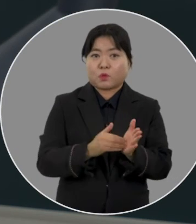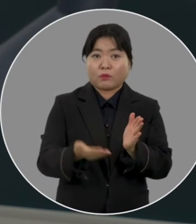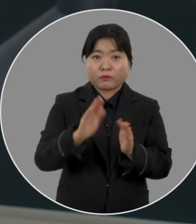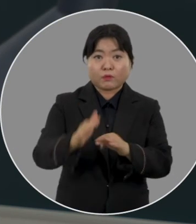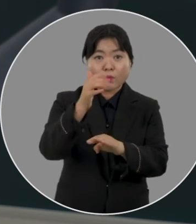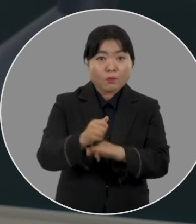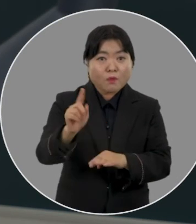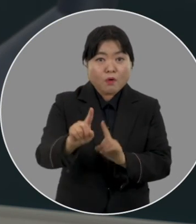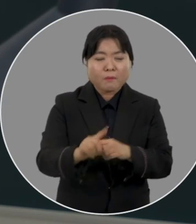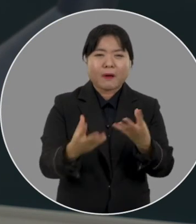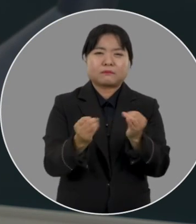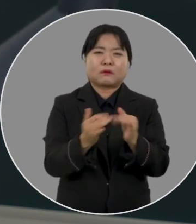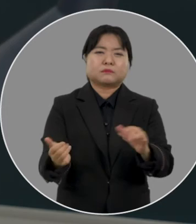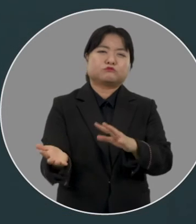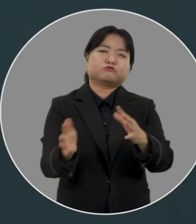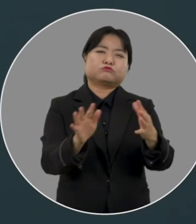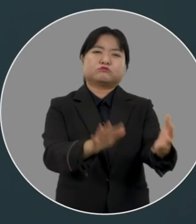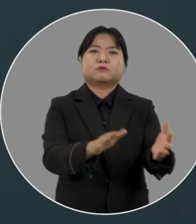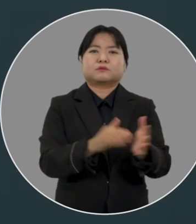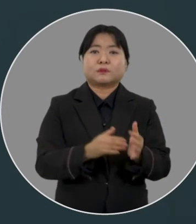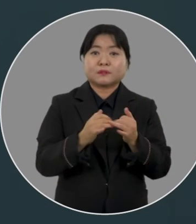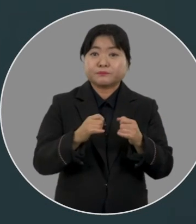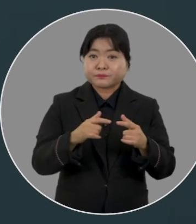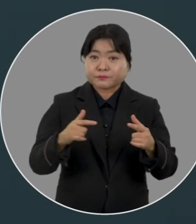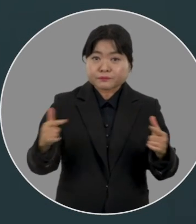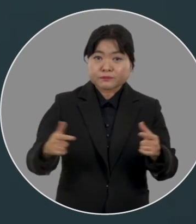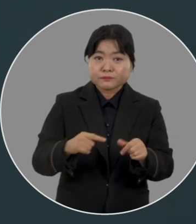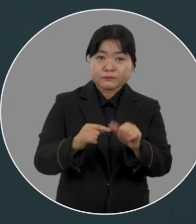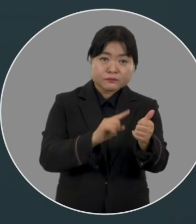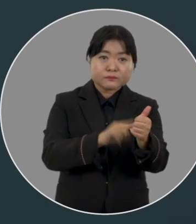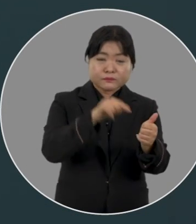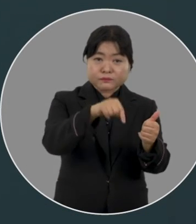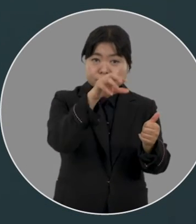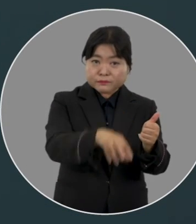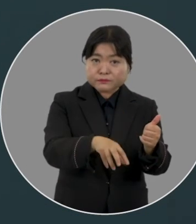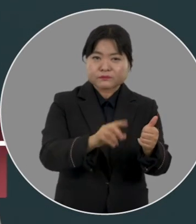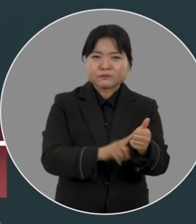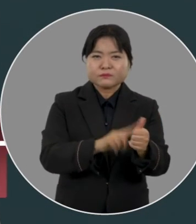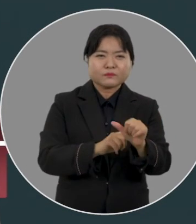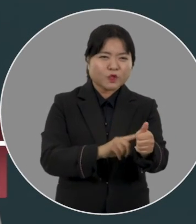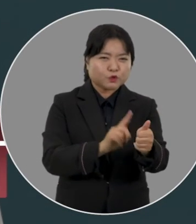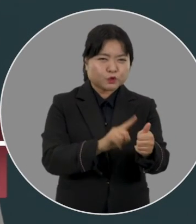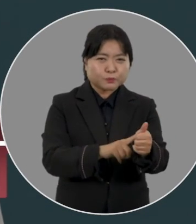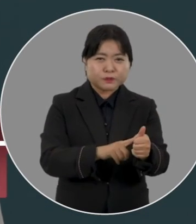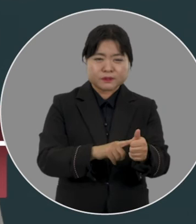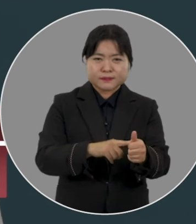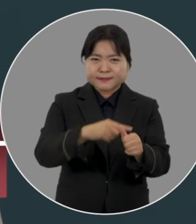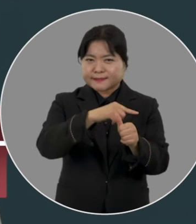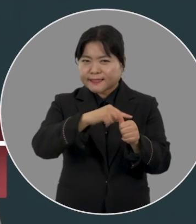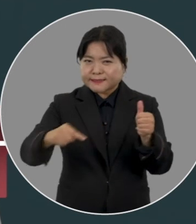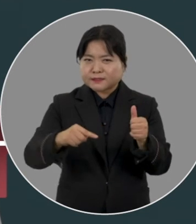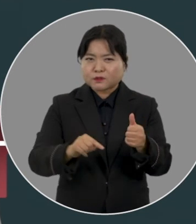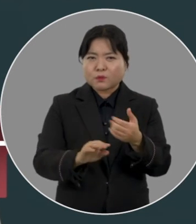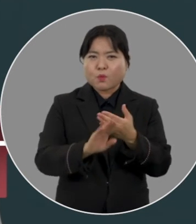뭐죠? 많은 사람들 죽었어요. 사람들이 죽는 그 자리에 이 죽음을, 살인을